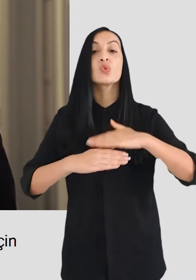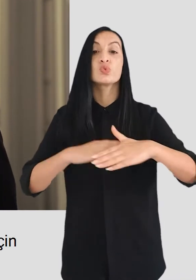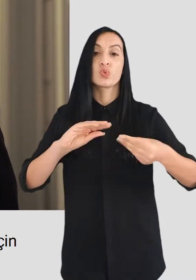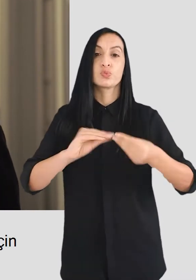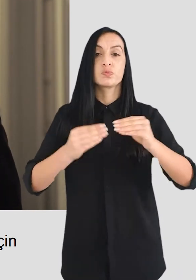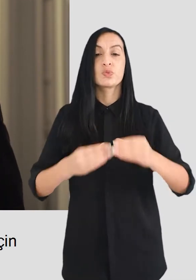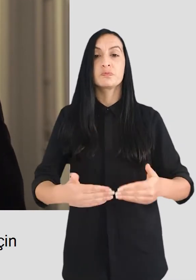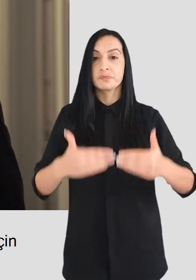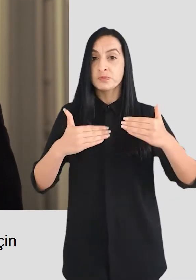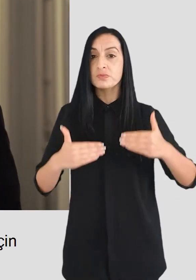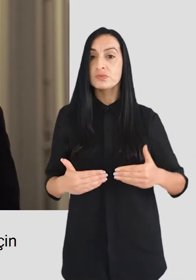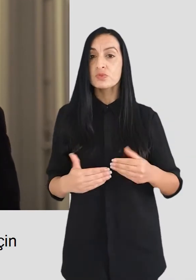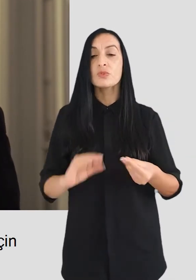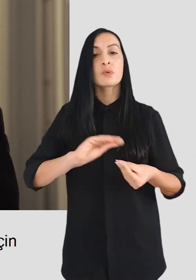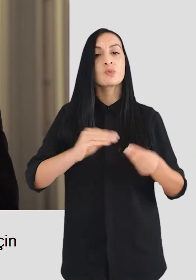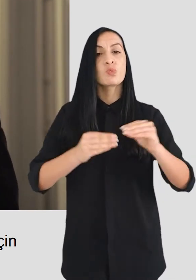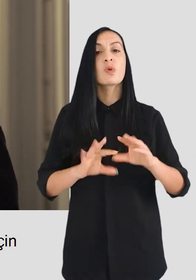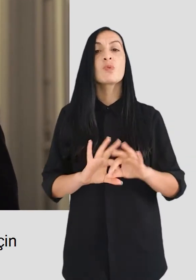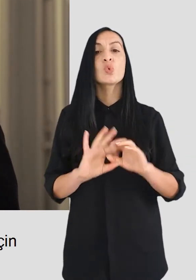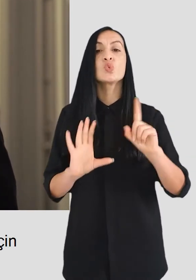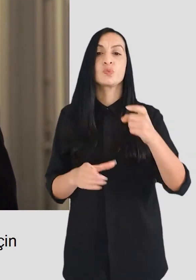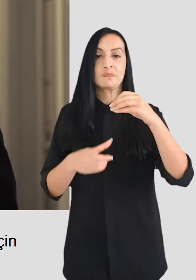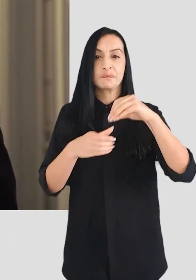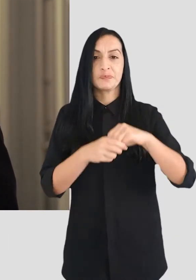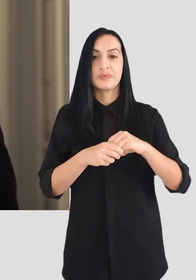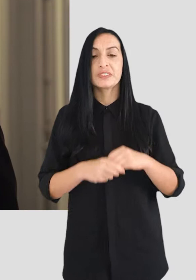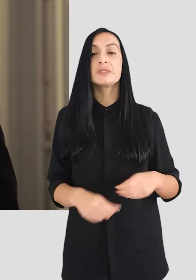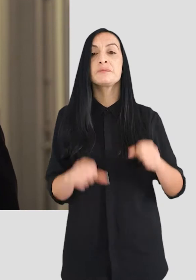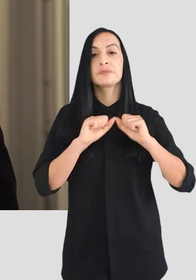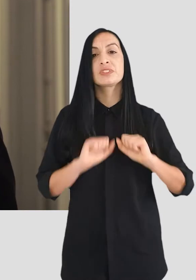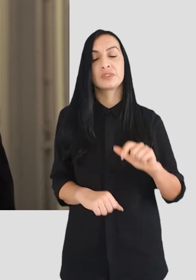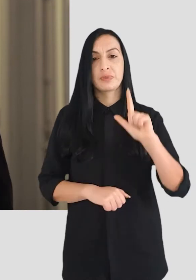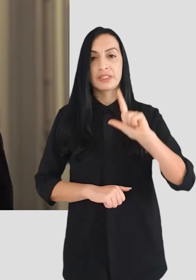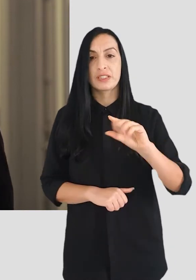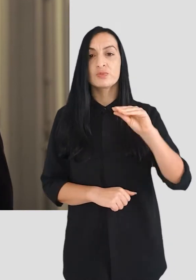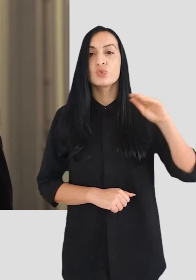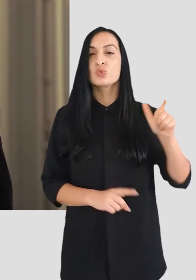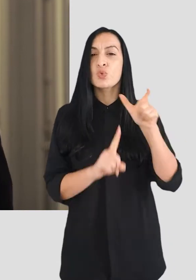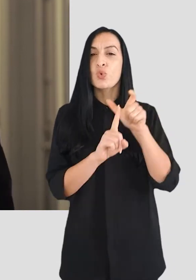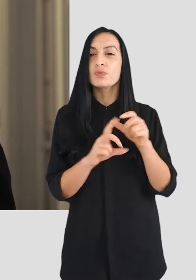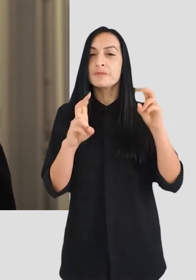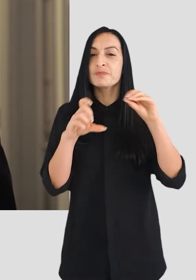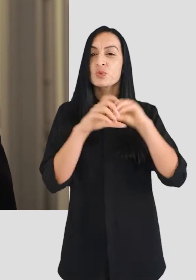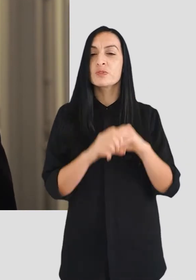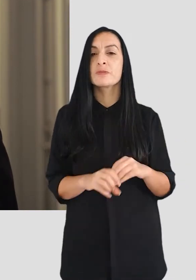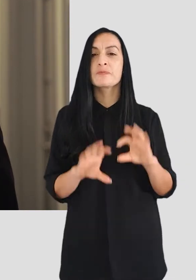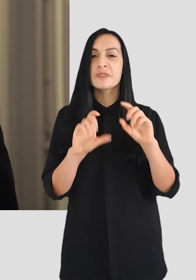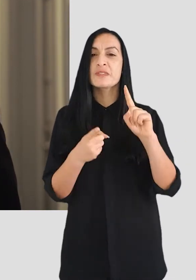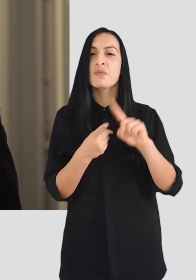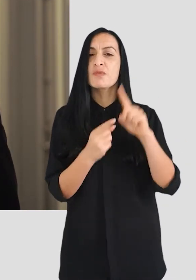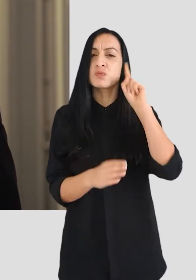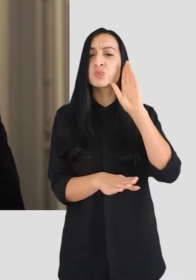toplumun sağlığı için, toplum sorunlarını da önlemek için ve o sorunlara çözüm bulmak için. Çocuk koruma